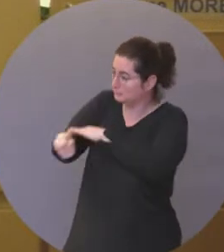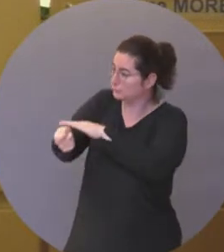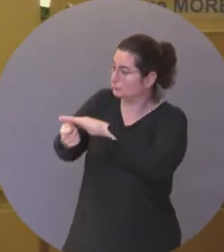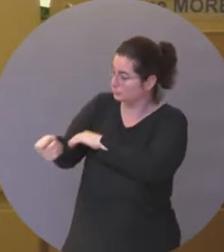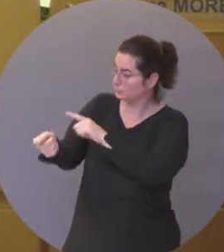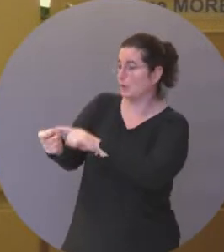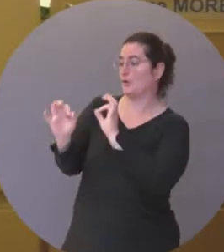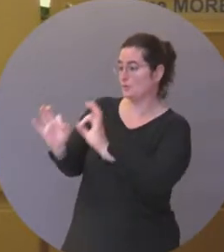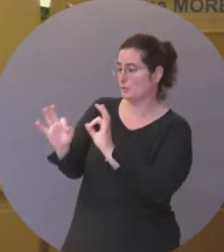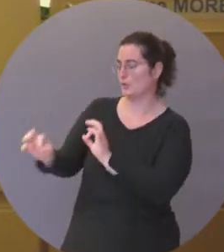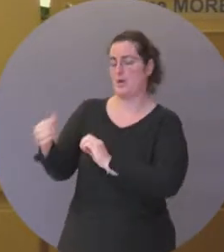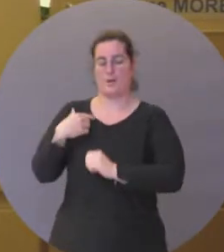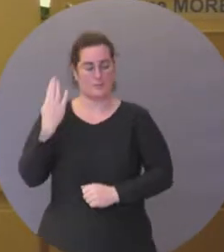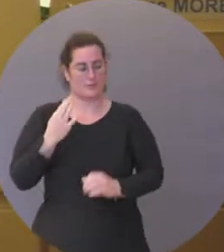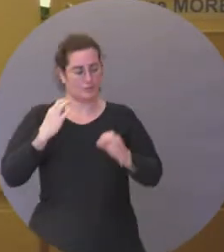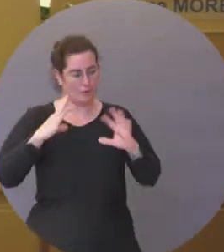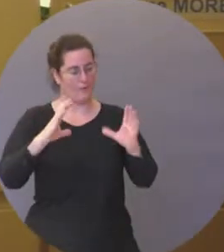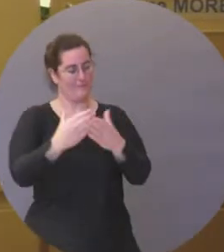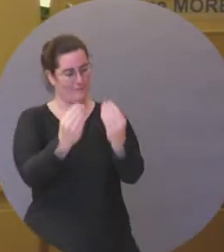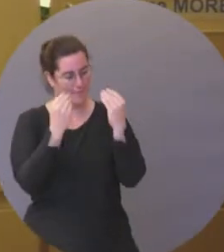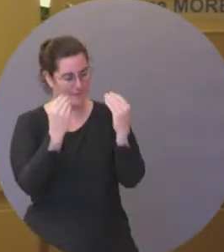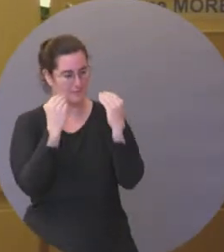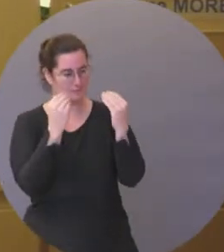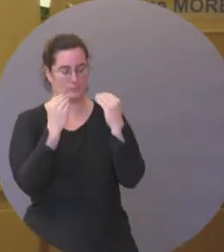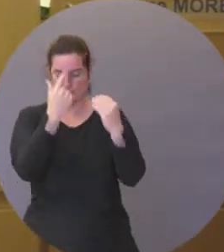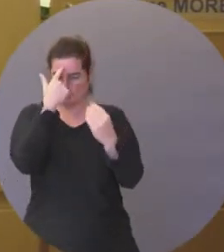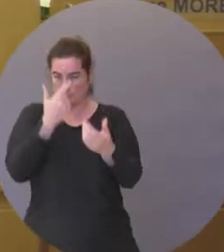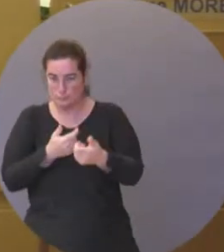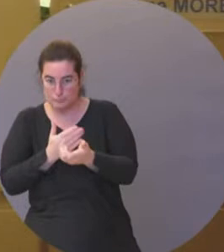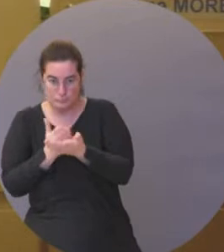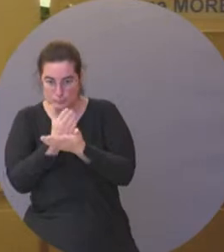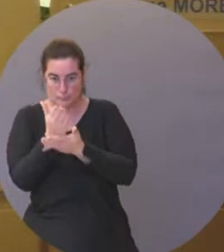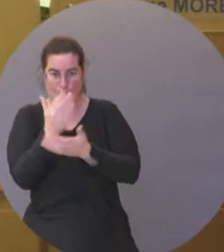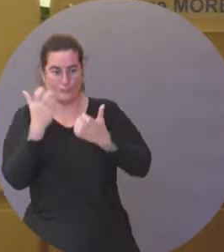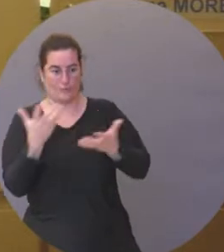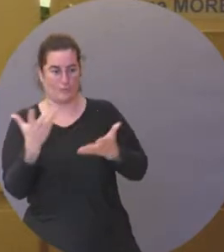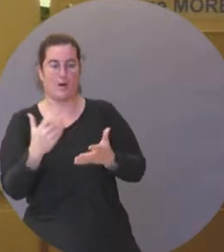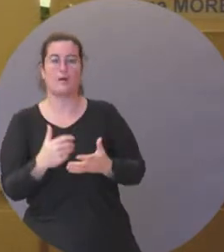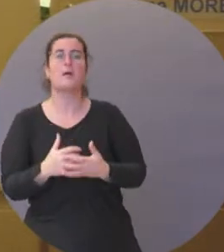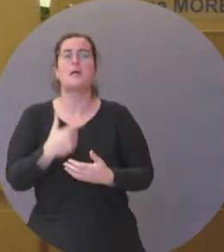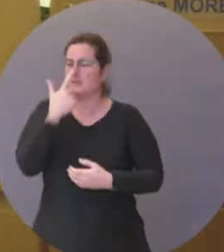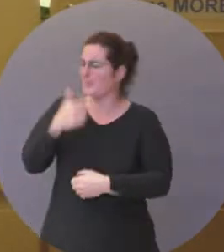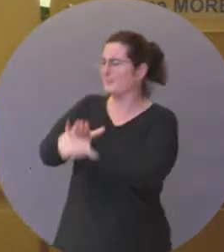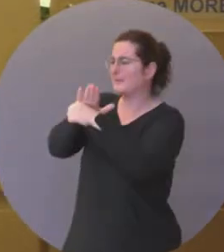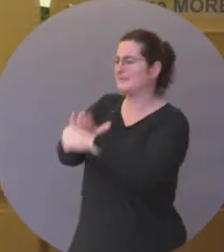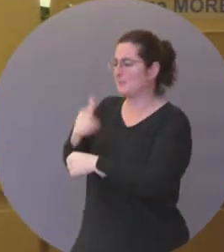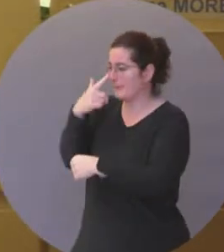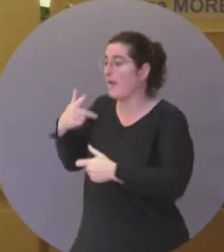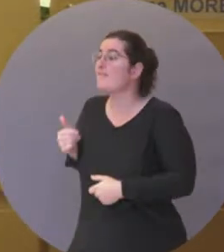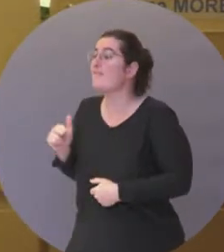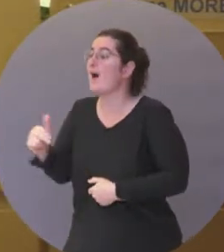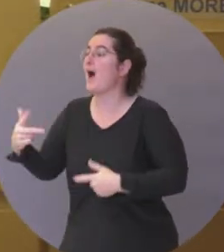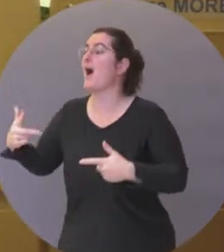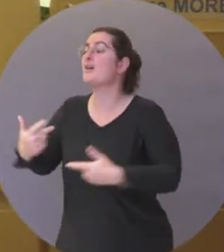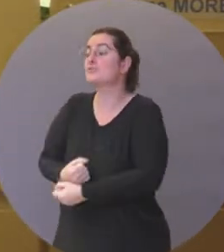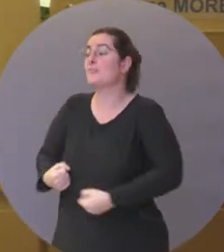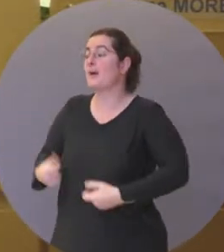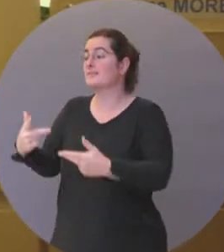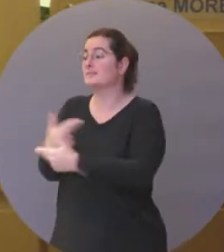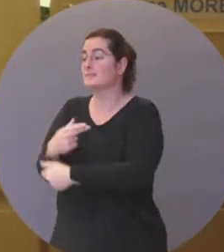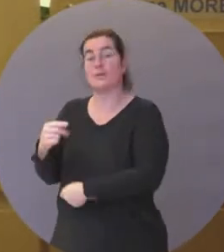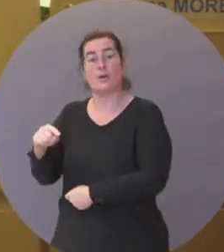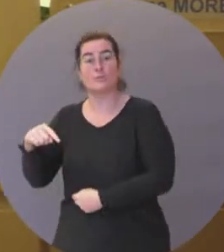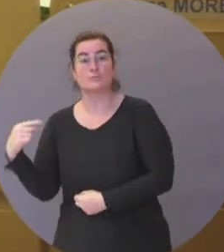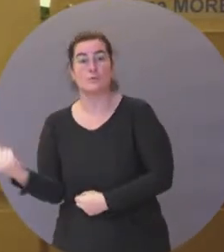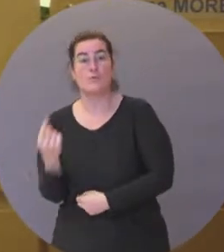et une formation qui nous correspond et croire que sous la pression de la perte d'indemnisation chaque demande d'emploi pourrait se